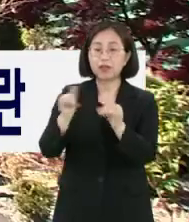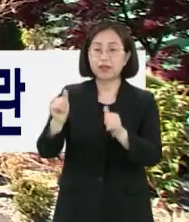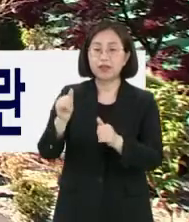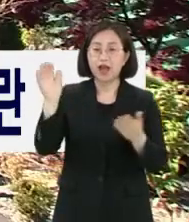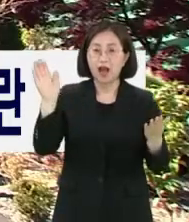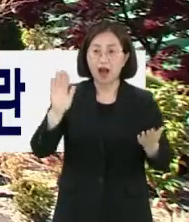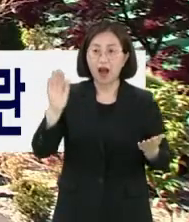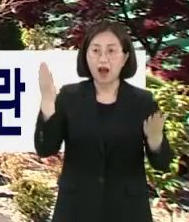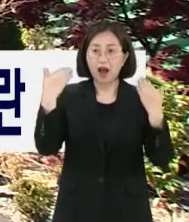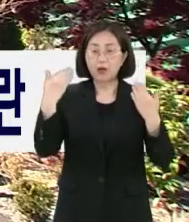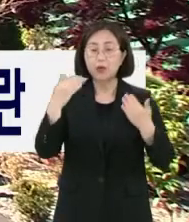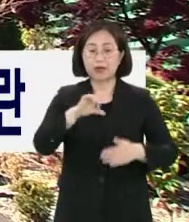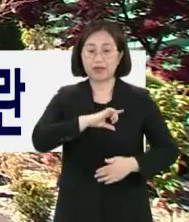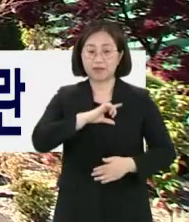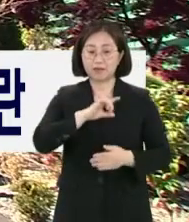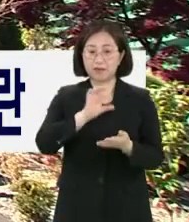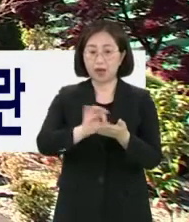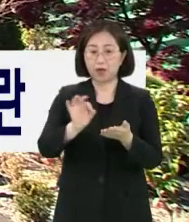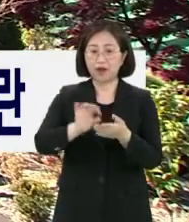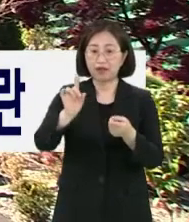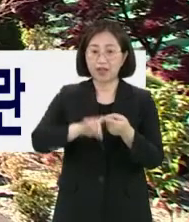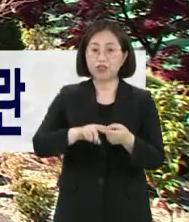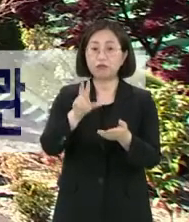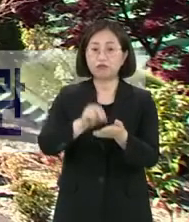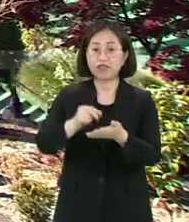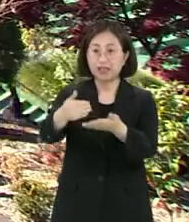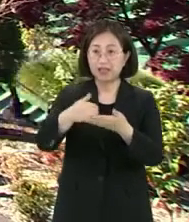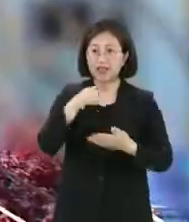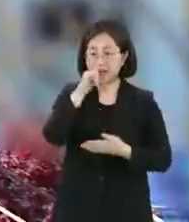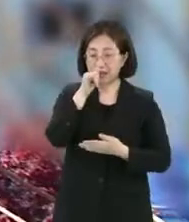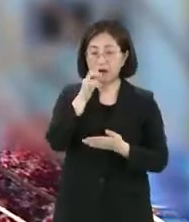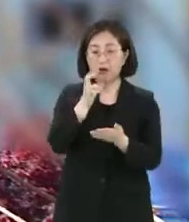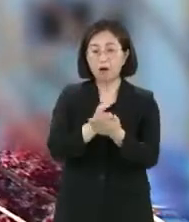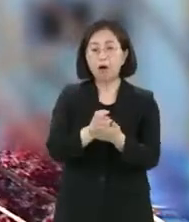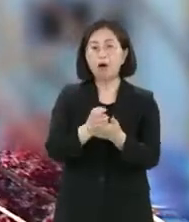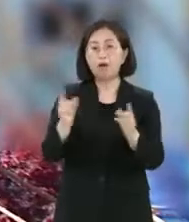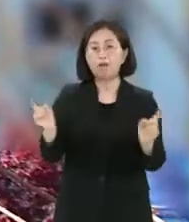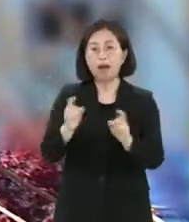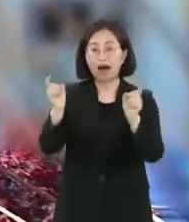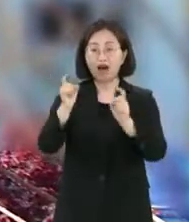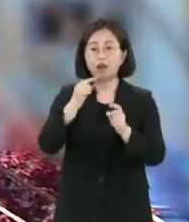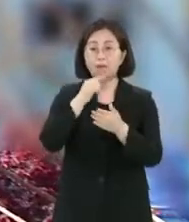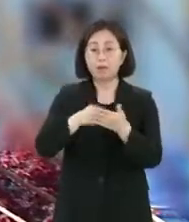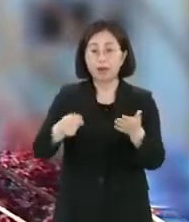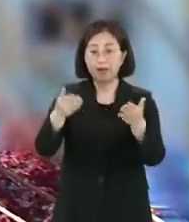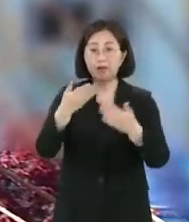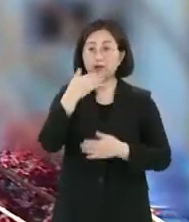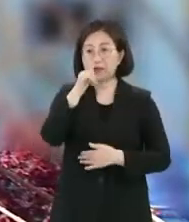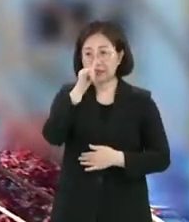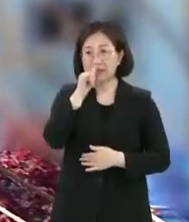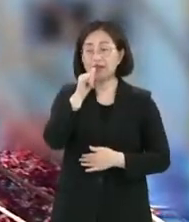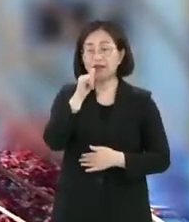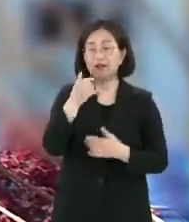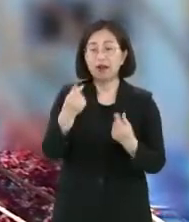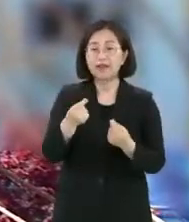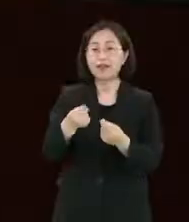학교명과 직위를 사용하는 것에 대한 문제 제기가 있었고 법률적 다툼의 피해자가 될 수 있다고 판단돼